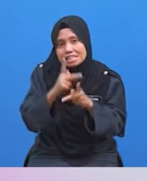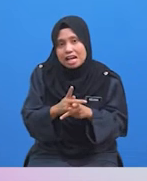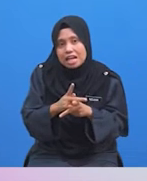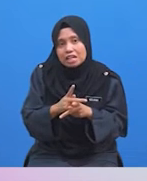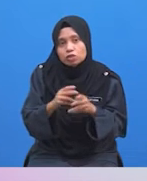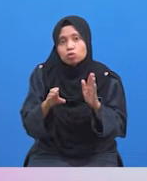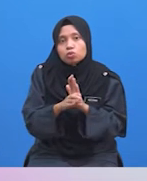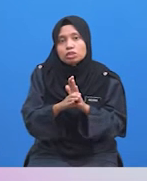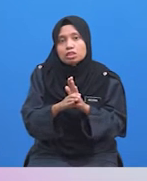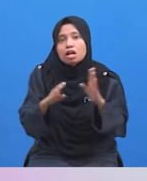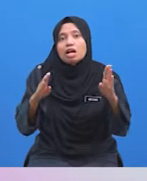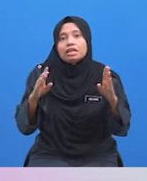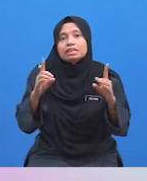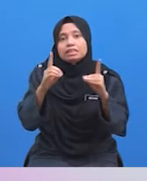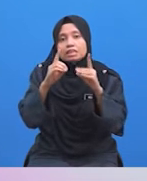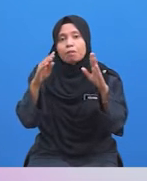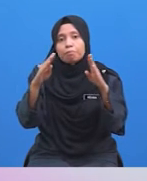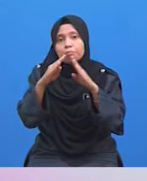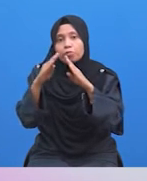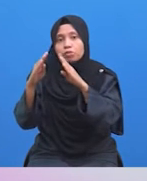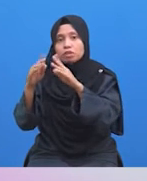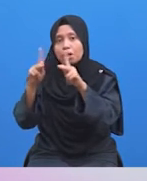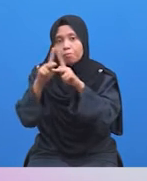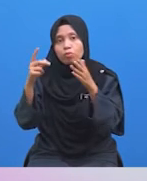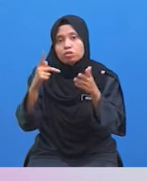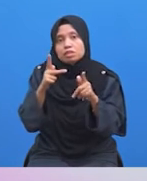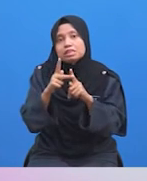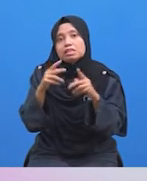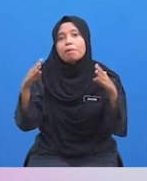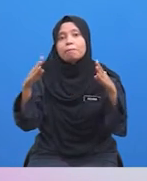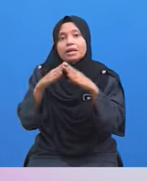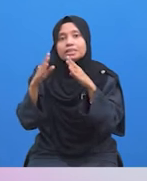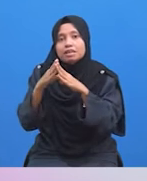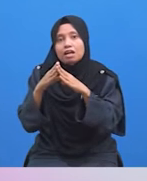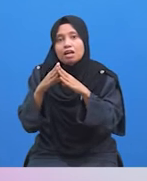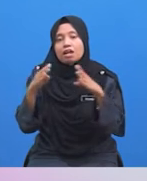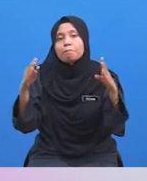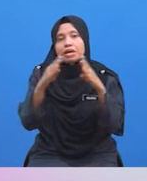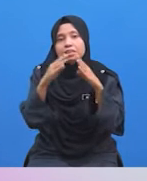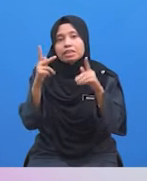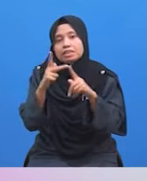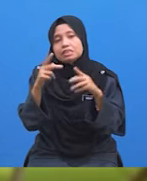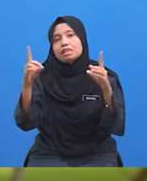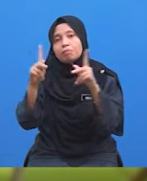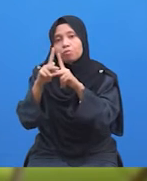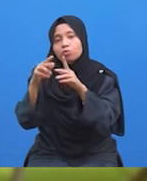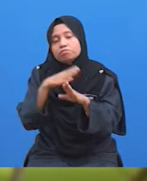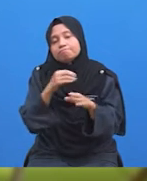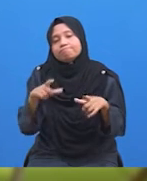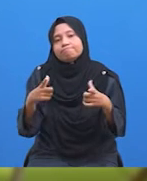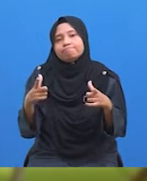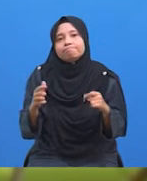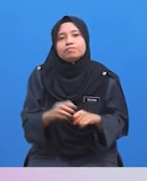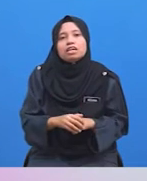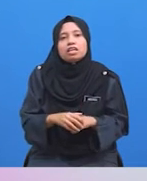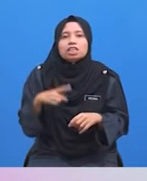seperti migrasi DC ke Banda Banda ke dc dc ke DC dan Bandar ke Banda Sekarang